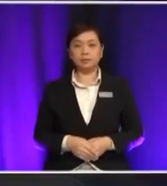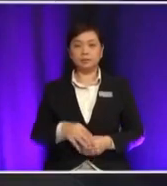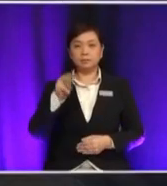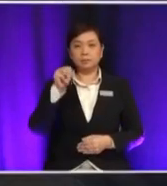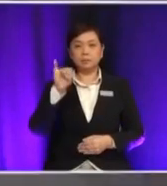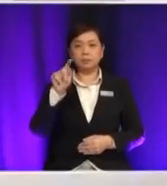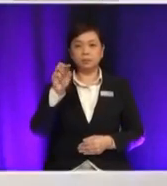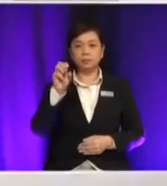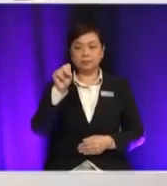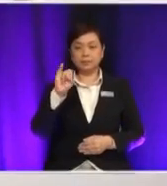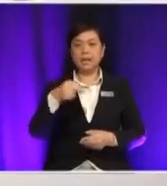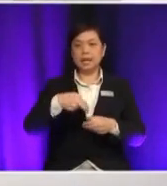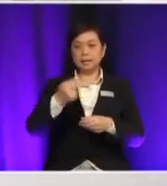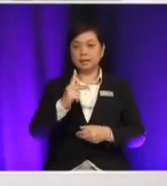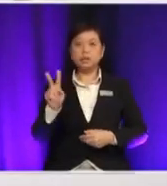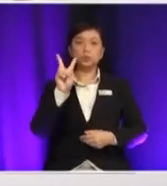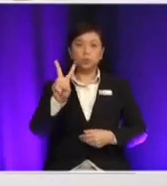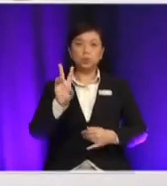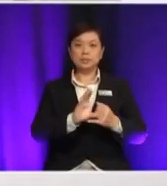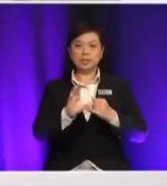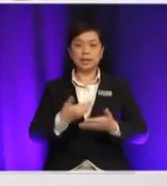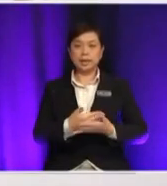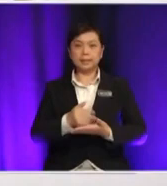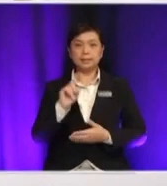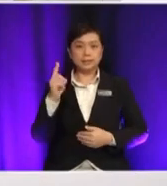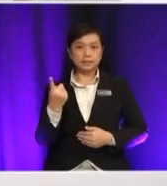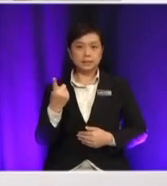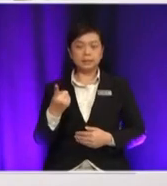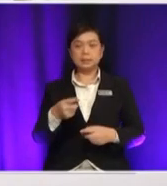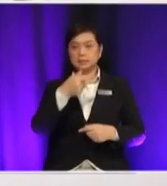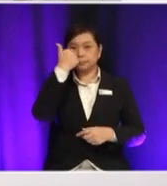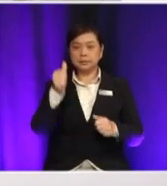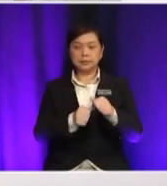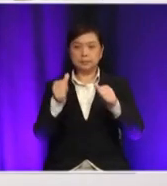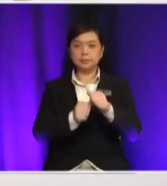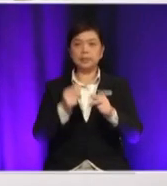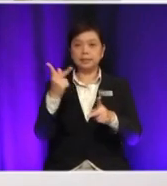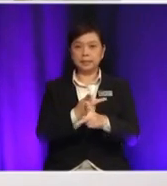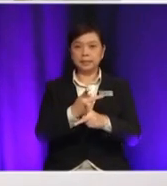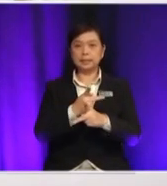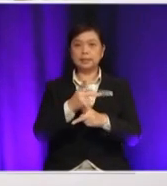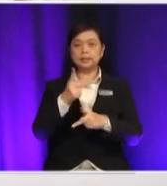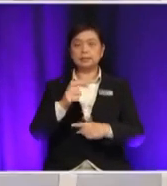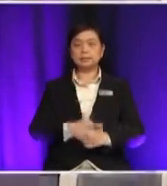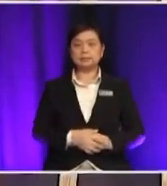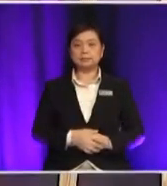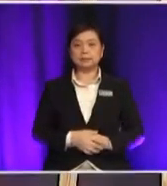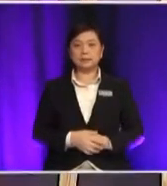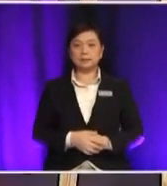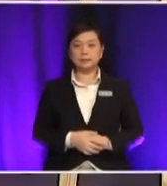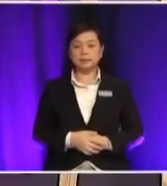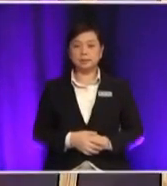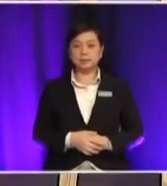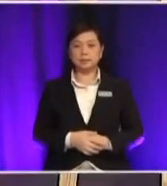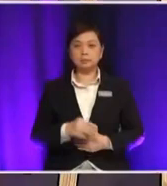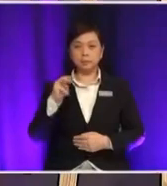menghasilkan dua sel anak saja karena setiap kali saat itu kinesis kita akan mendapat dussel anak meiosis ini